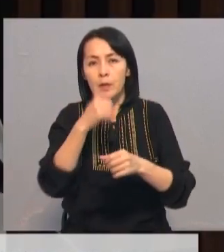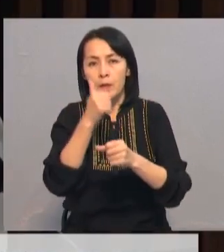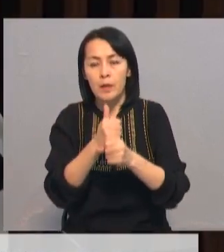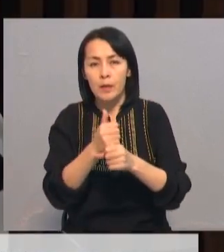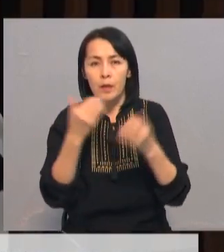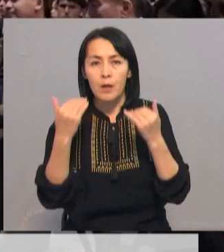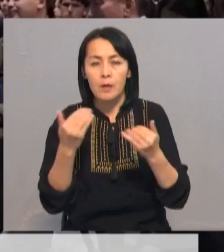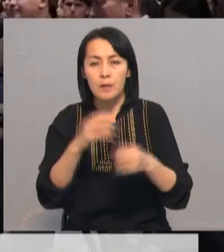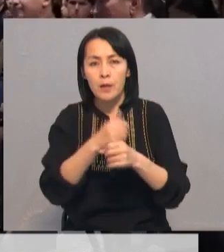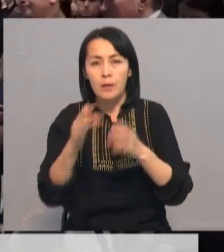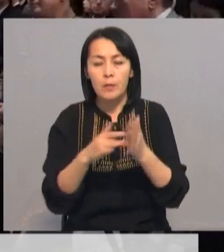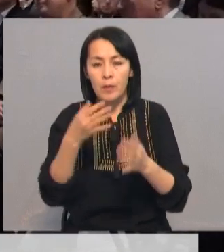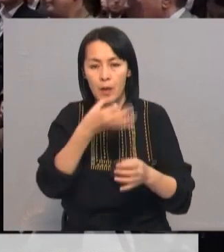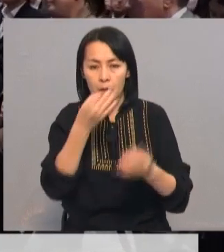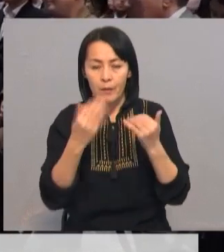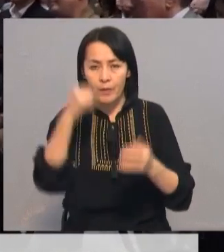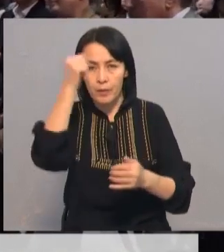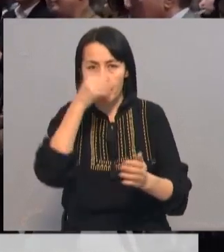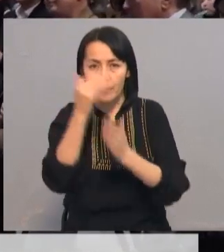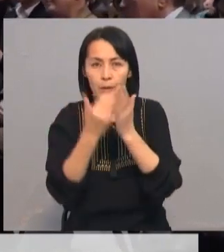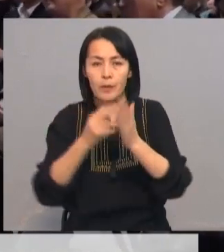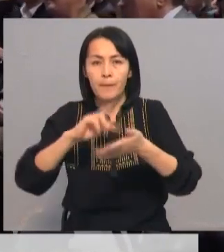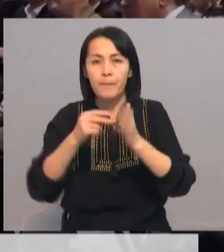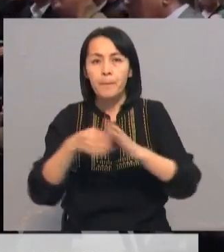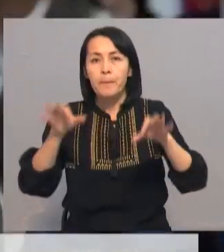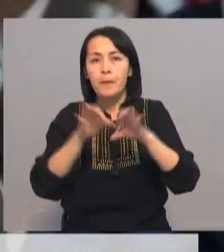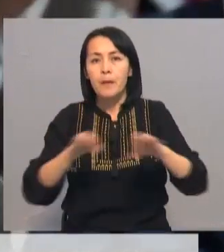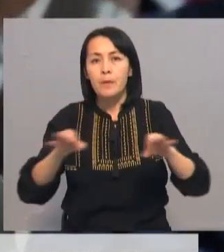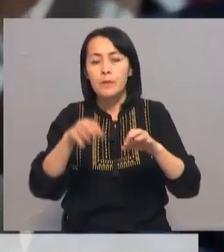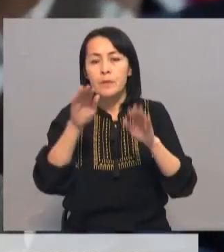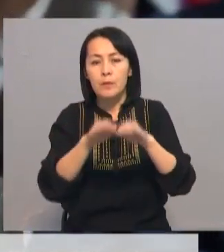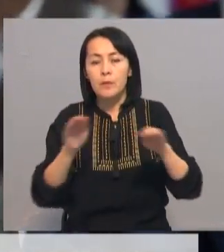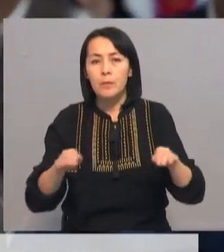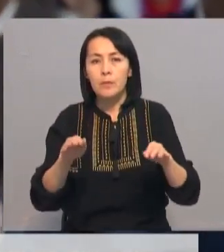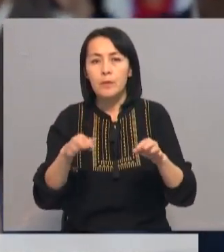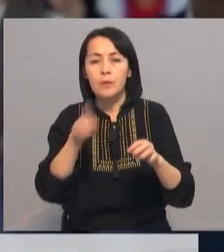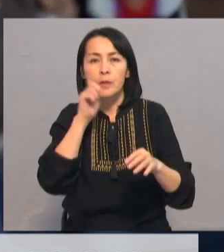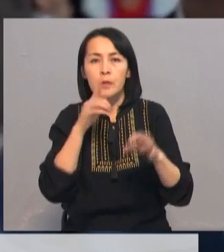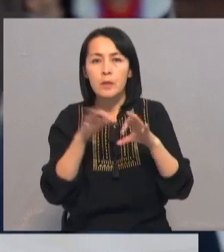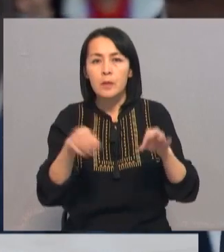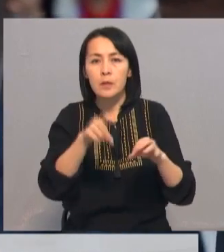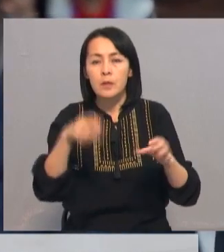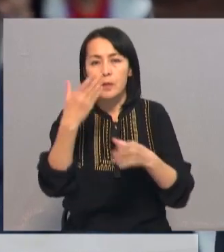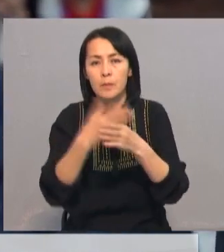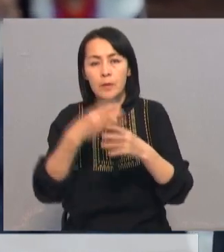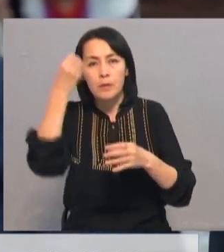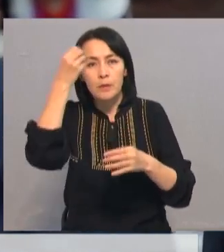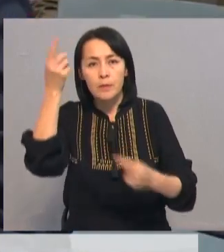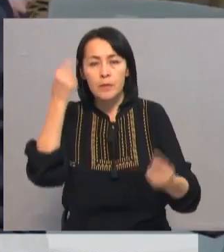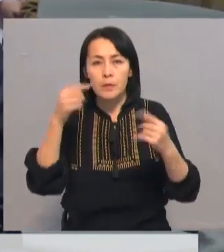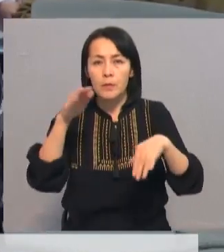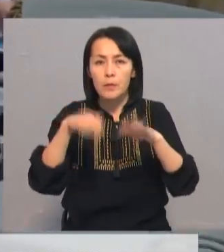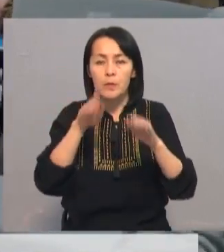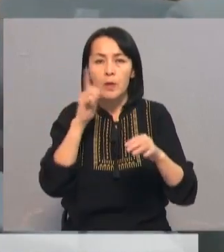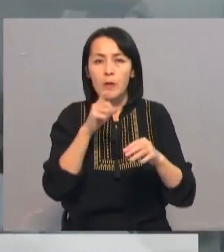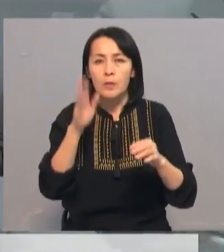Сыздыкбеков. Также аким города отметил, что в этом году в рамках проектов «Тауэль Сыздык Урпактары» и «ЖАС Волонтер» в поддержку талантливой волонтерской